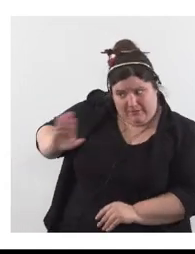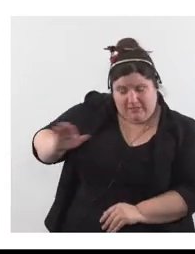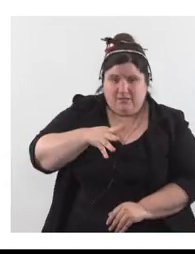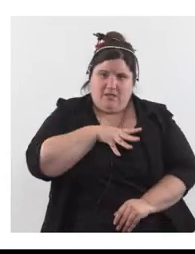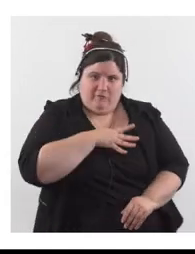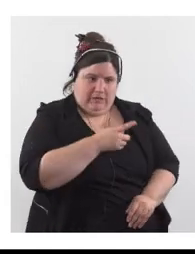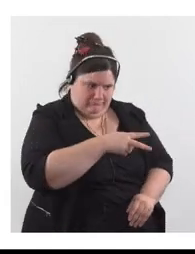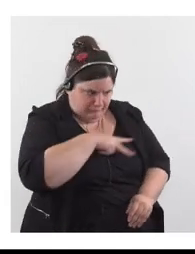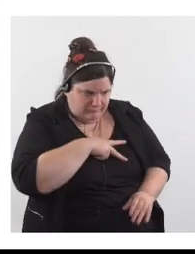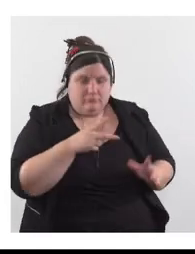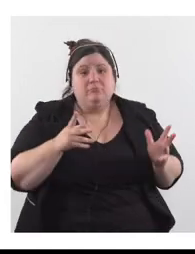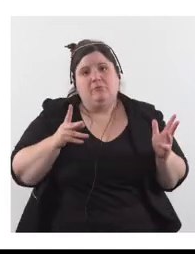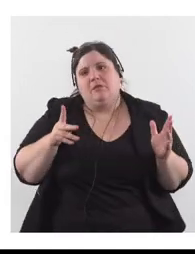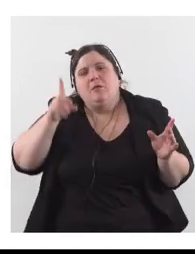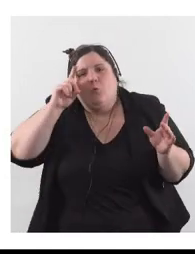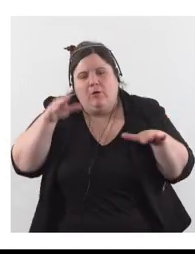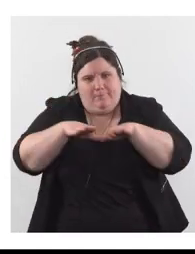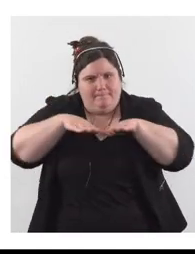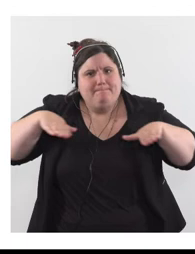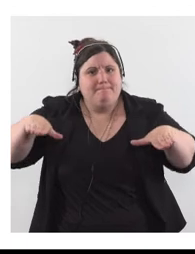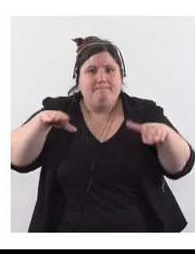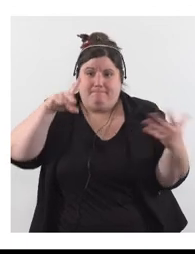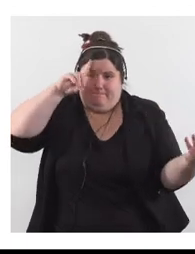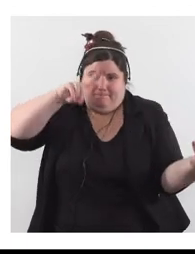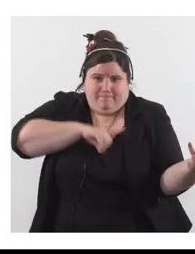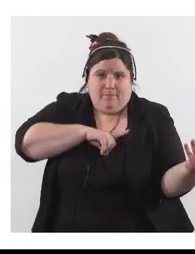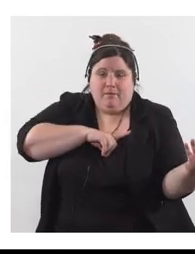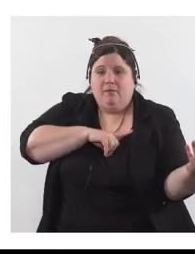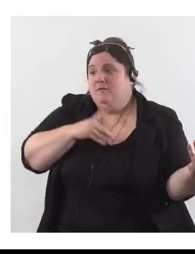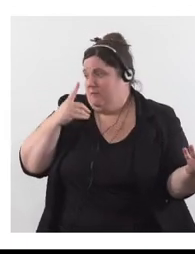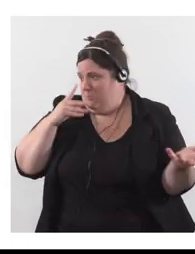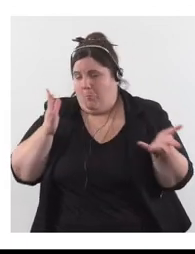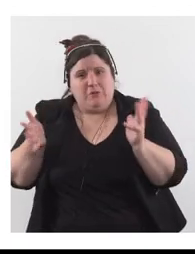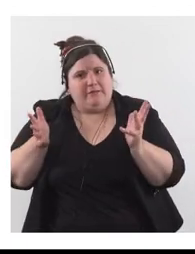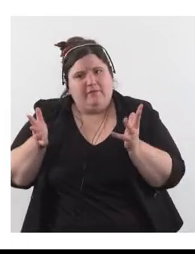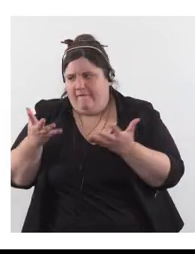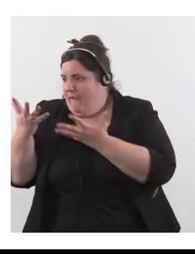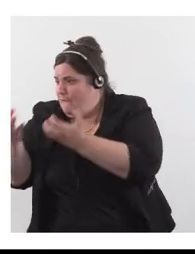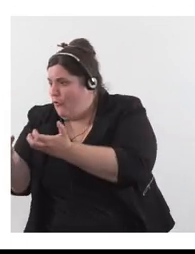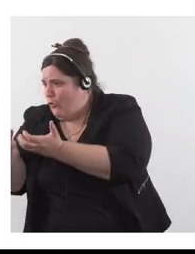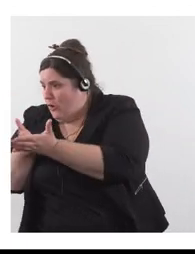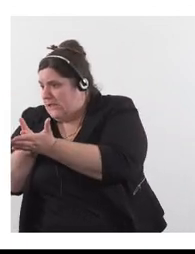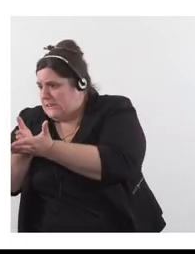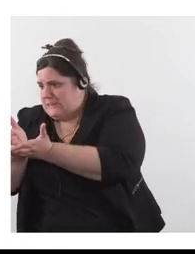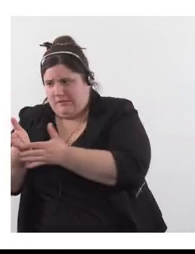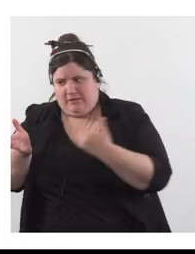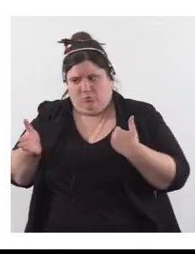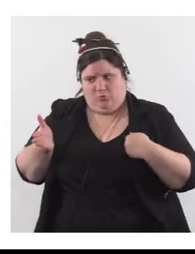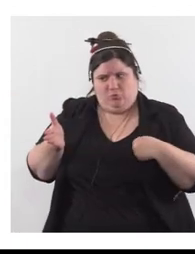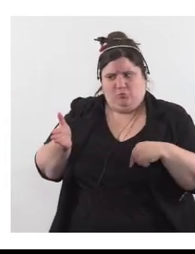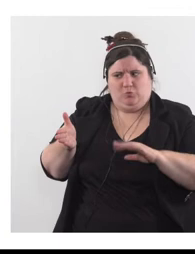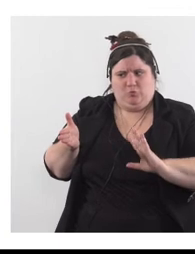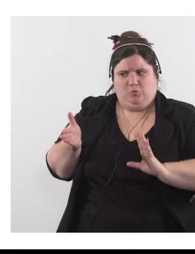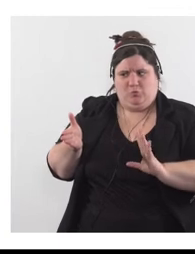il se peut que nous n'ayons pas les mêmes intérêts. Ça peut arriver à un certain moment qu'en cours de procédure,